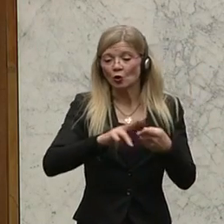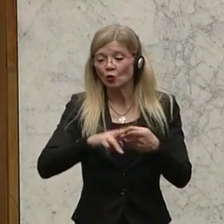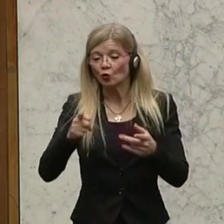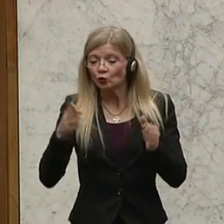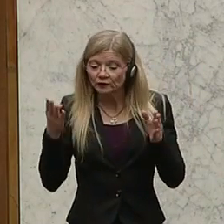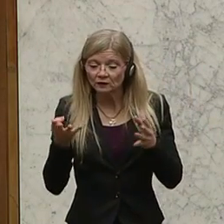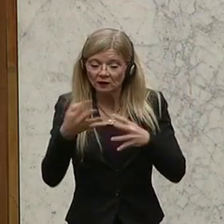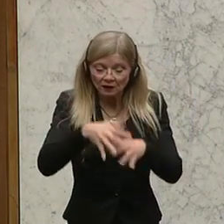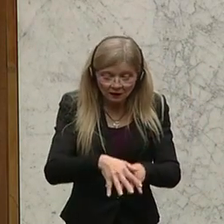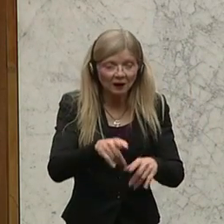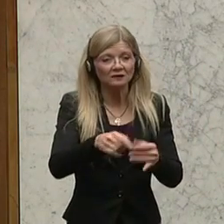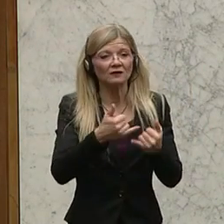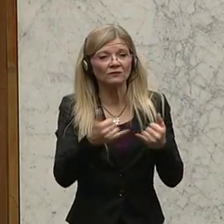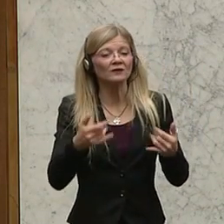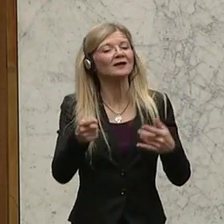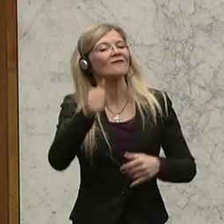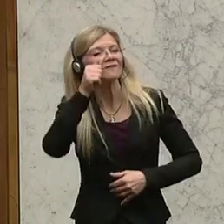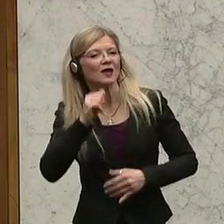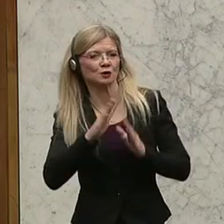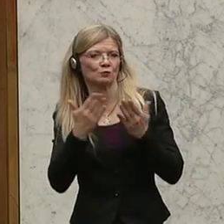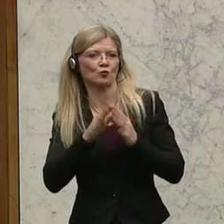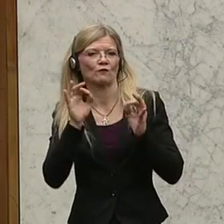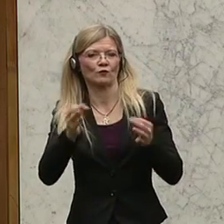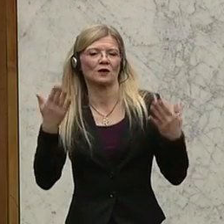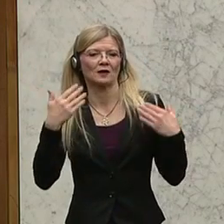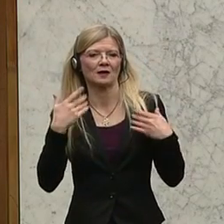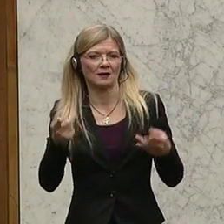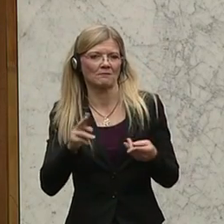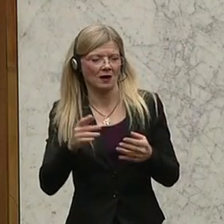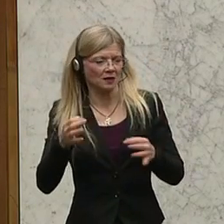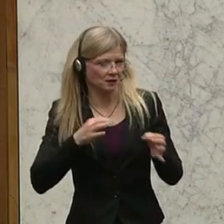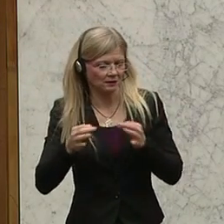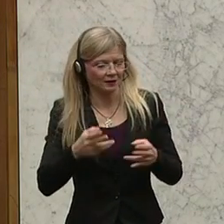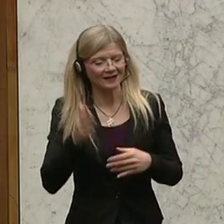am Weißbuch, an der Klima- und Energiestrategie, übrigens auf Seite